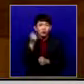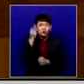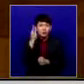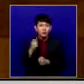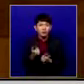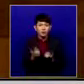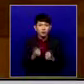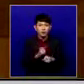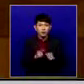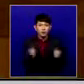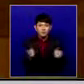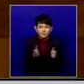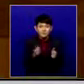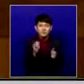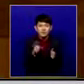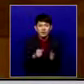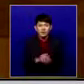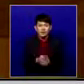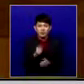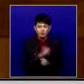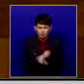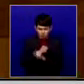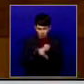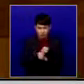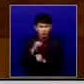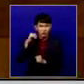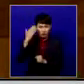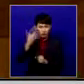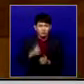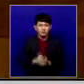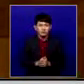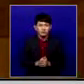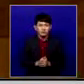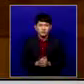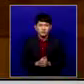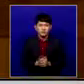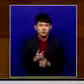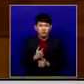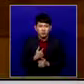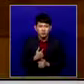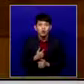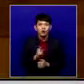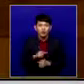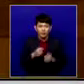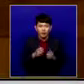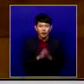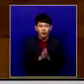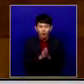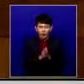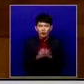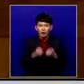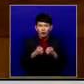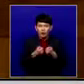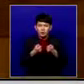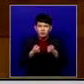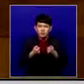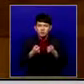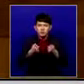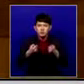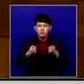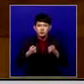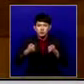สั้นต้องเอาให้อยู่ก่อนแล้วเราก็ต้องค่อยๆ คลายมันออกมาให้ได้ดุลยภ